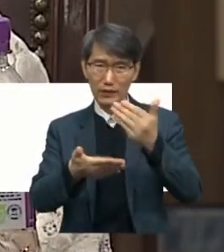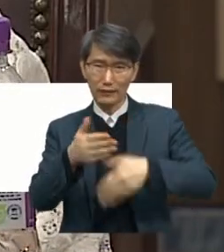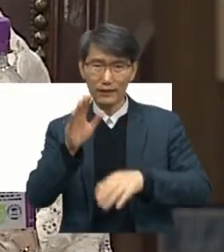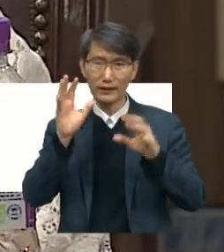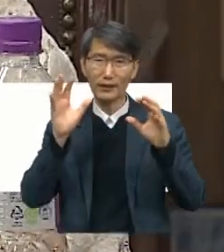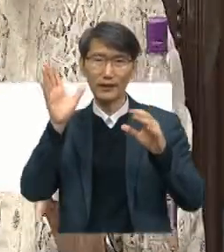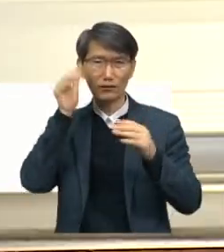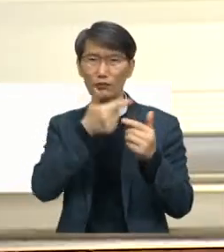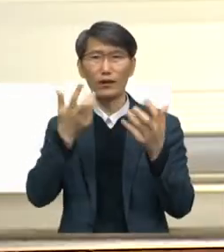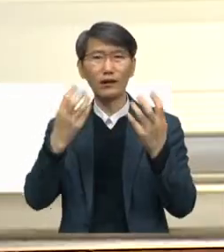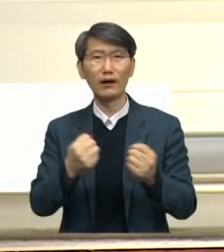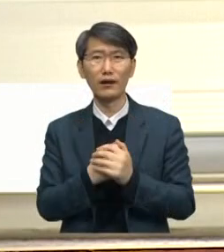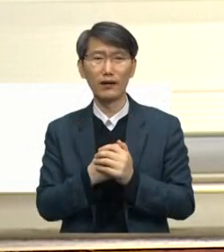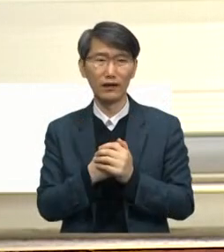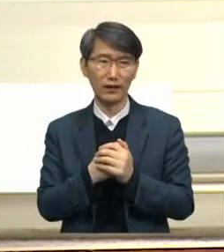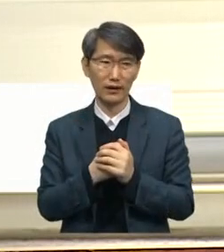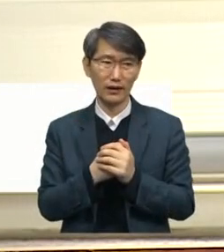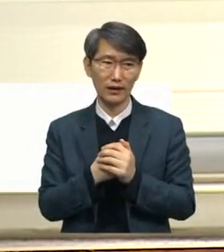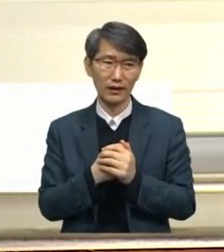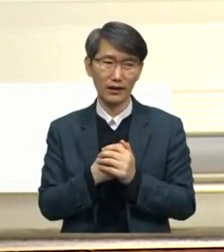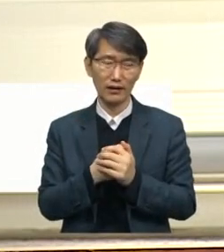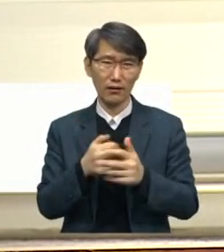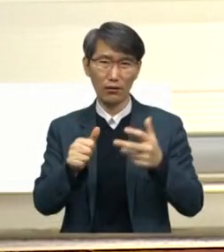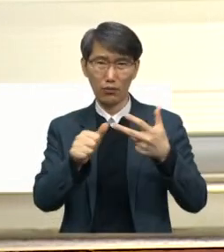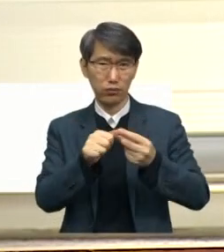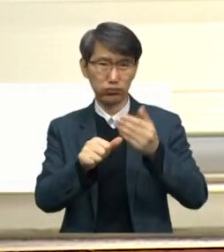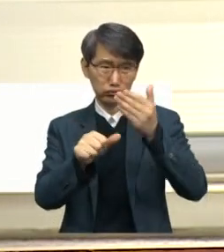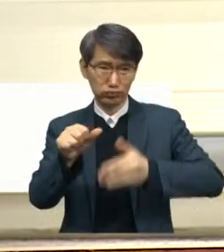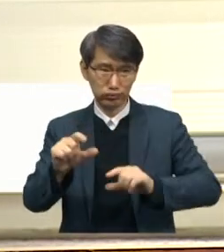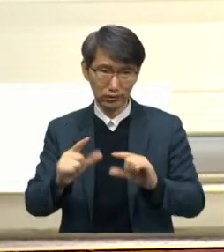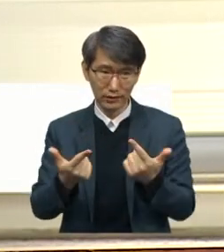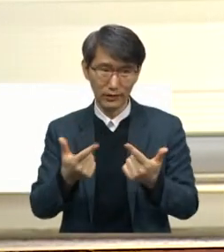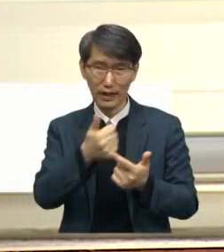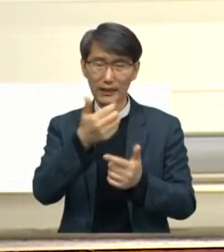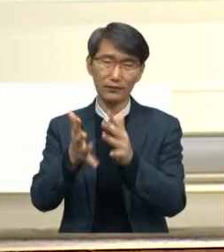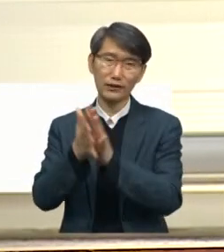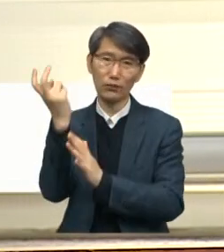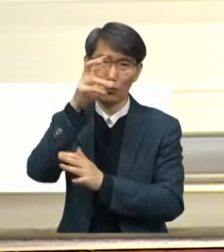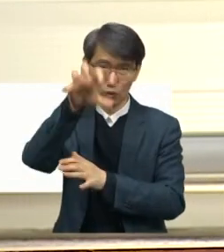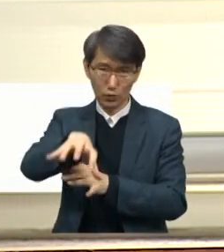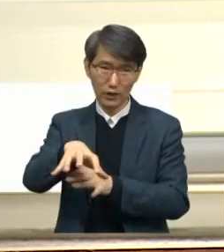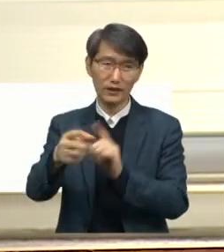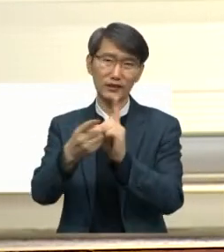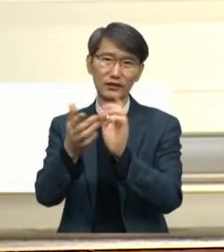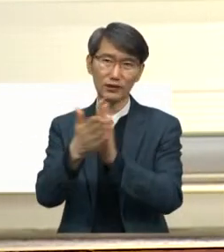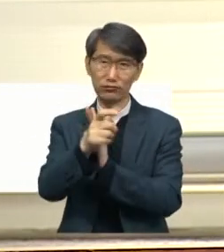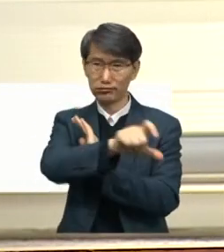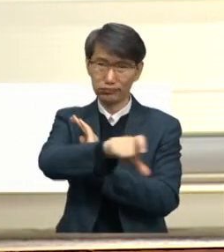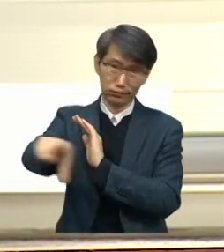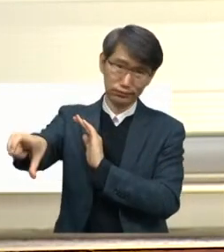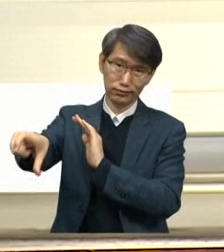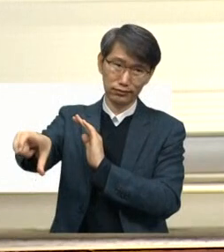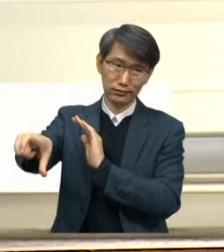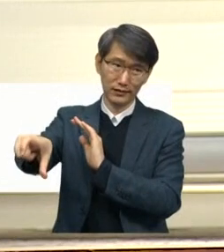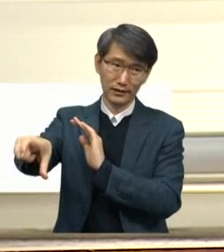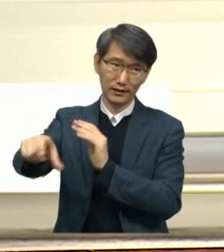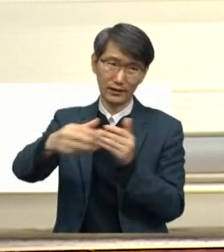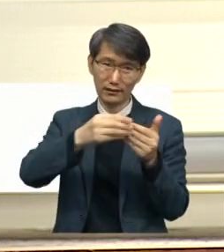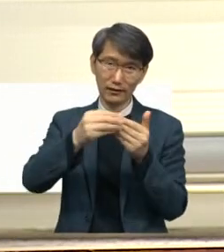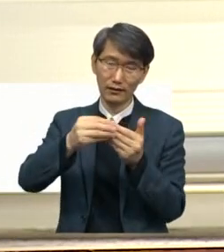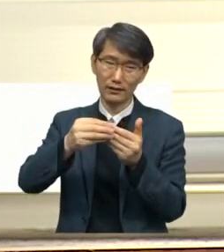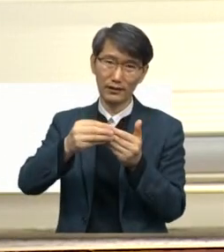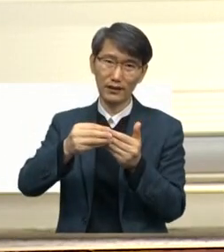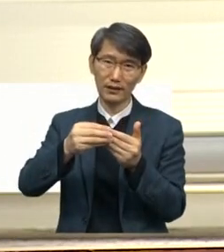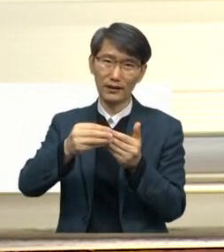많아요. 안락사 당하지 않고 살아가려면 하남시 보호소가 그들을 책임감을 가지고 데리고